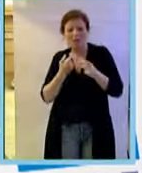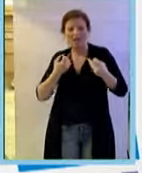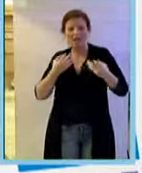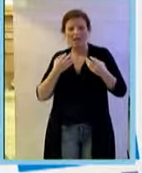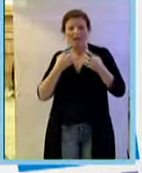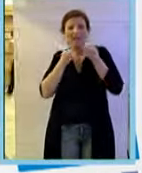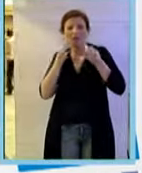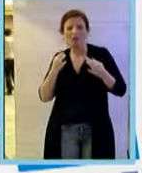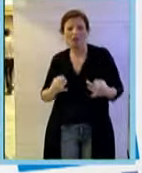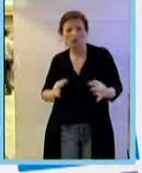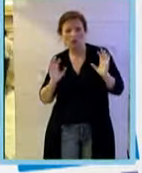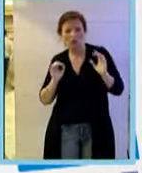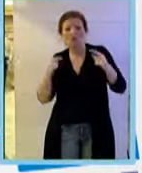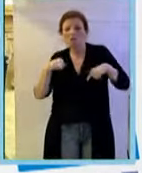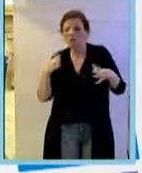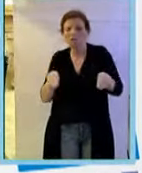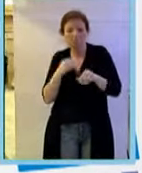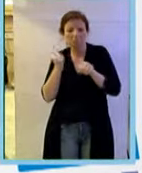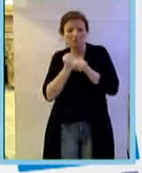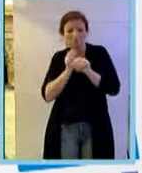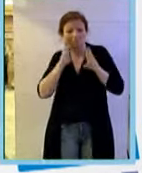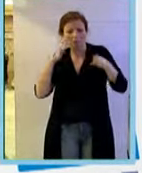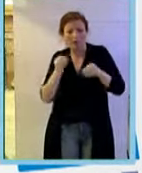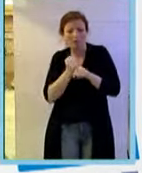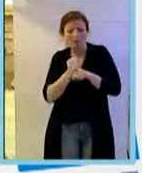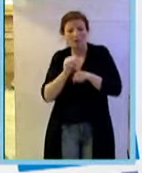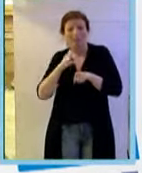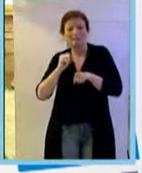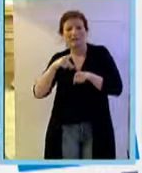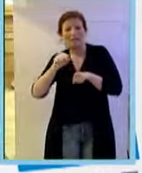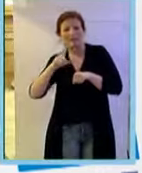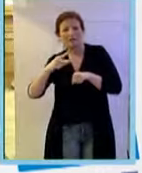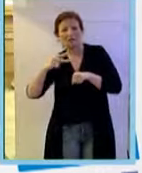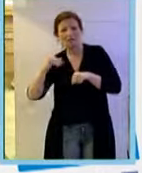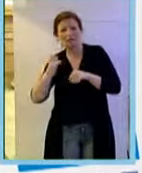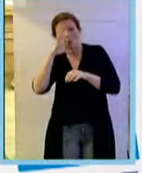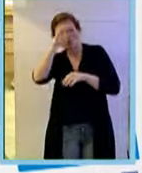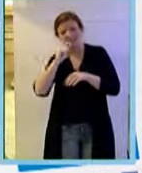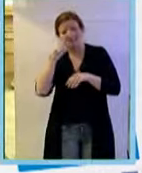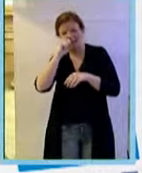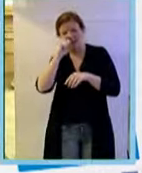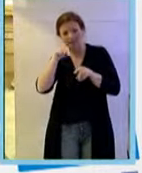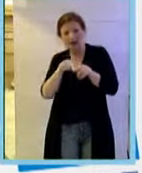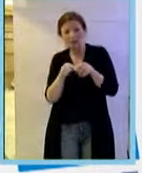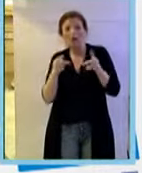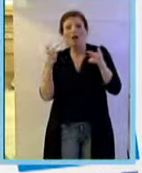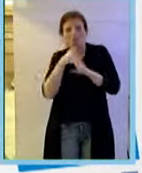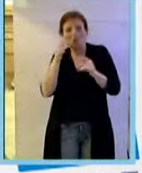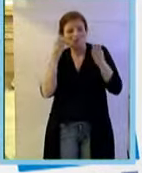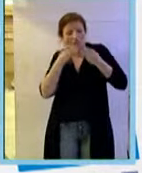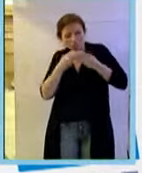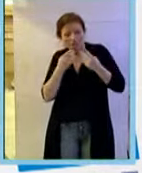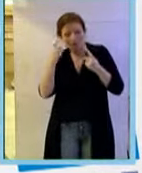ho cominciato a operare, a lavorare nel laboratorio del professore Scappagnini all'Università di Catania e abbiamo studiato la